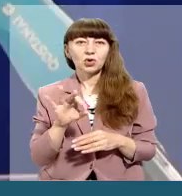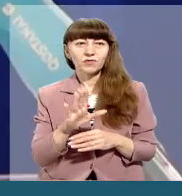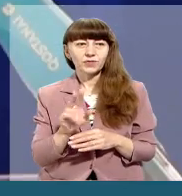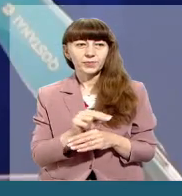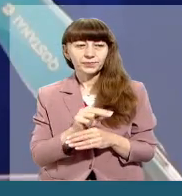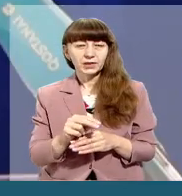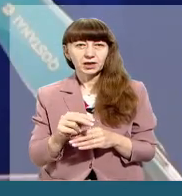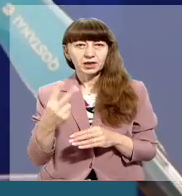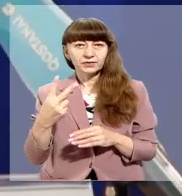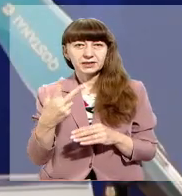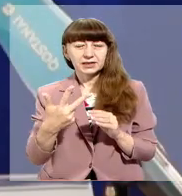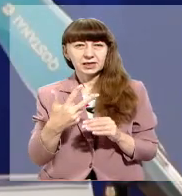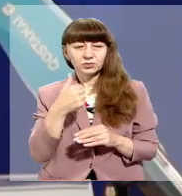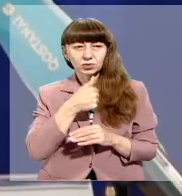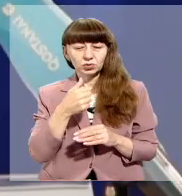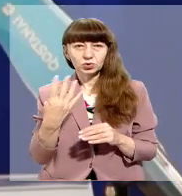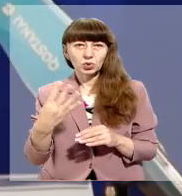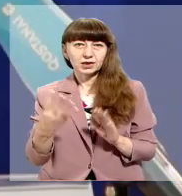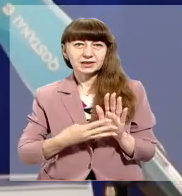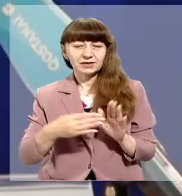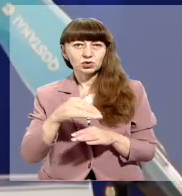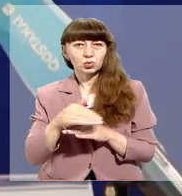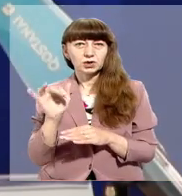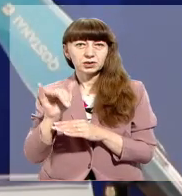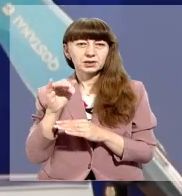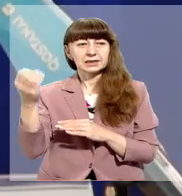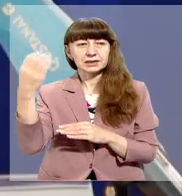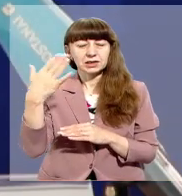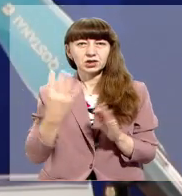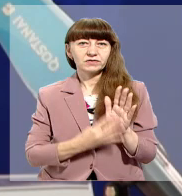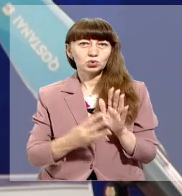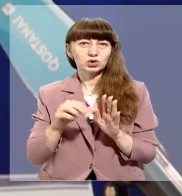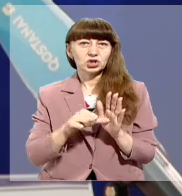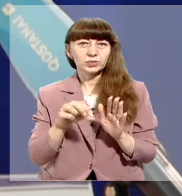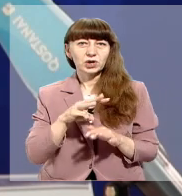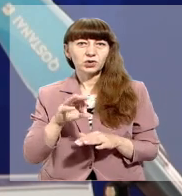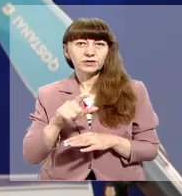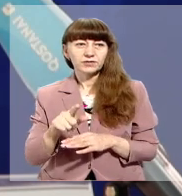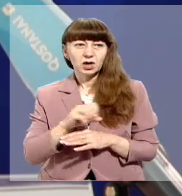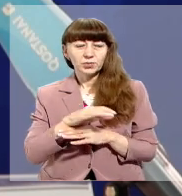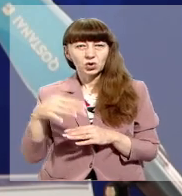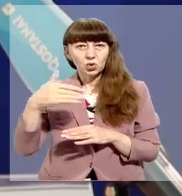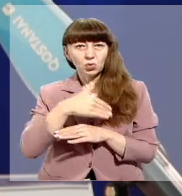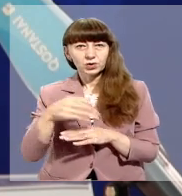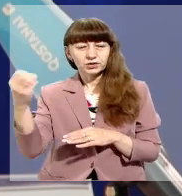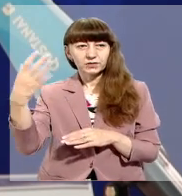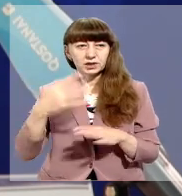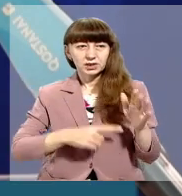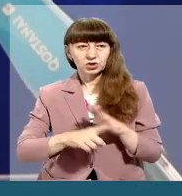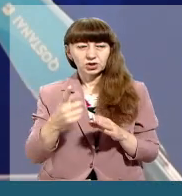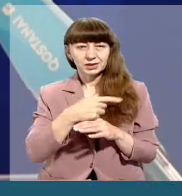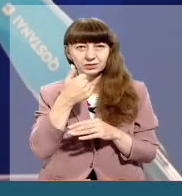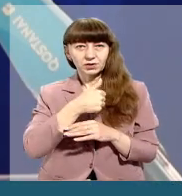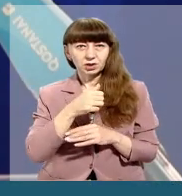году освещены 49 улиц в 12 населенных пунктов на общую сумму 96 миллионов тенге. Обеспеченность уличного освещения на начало